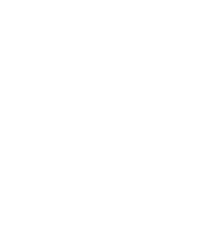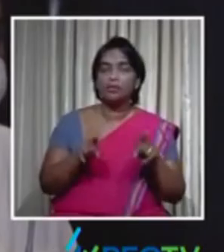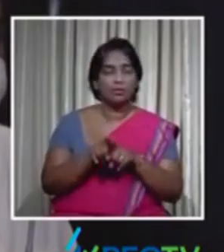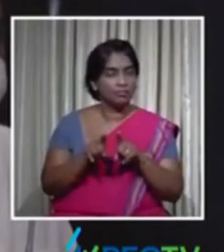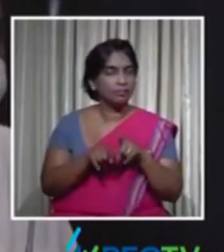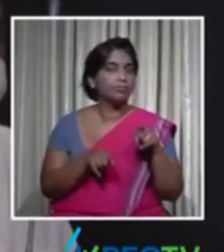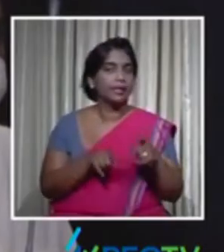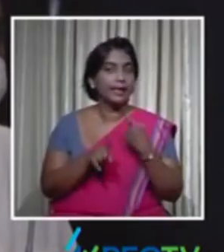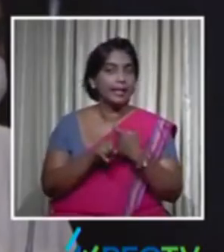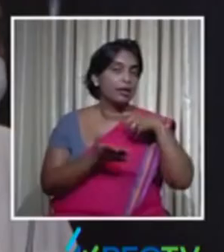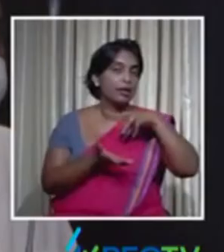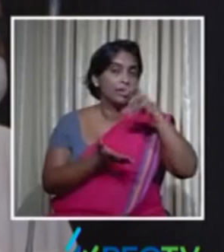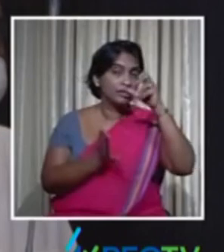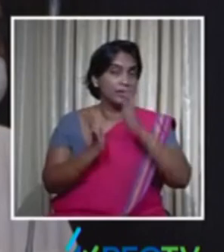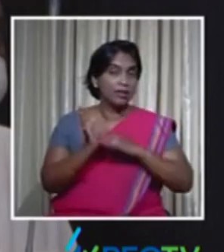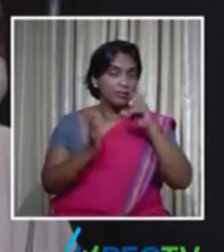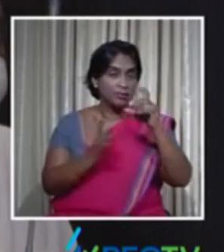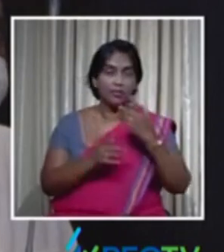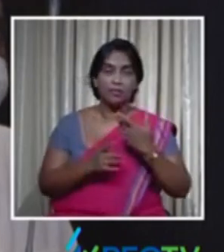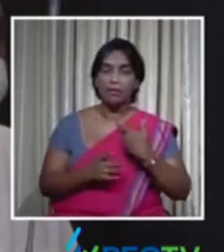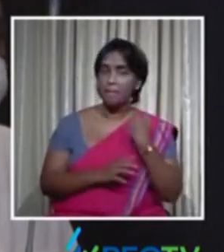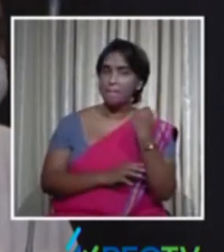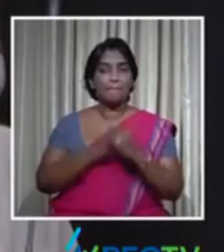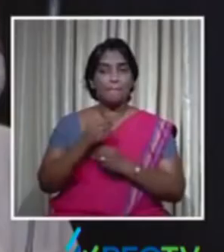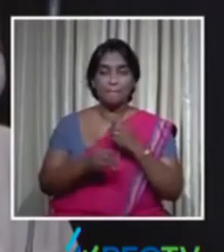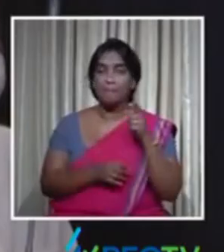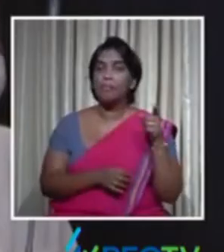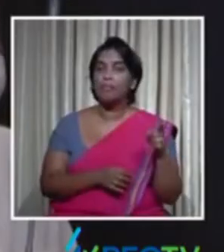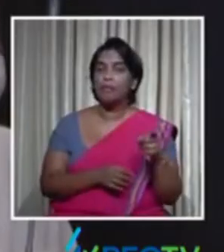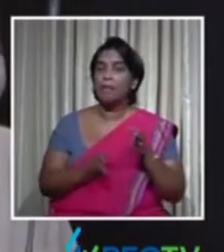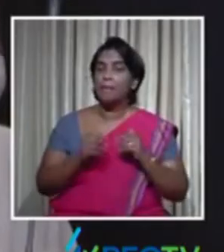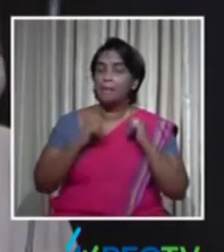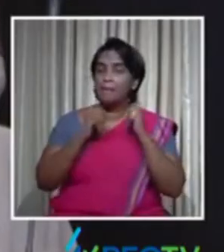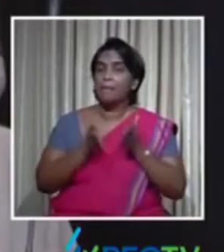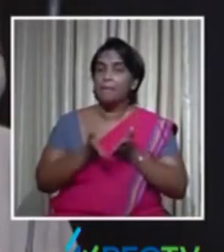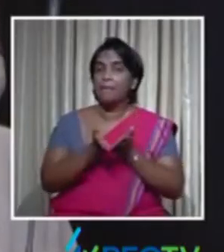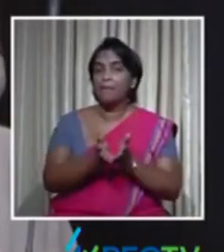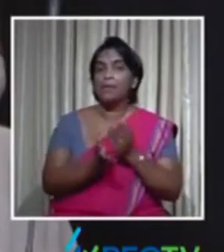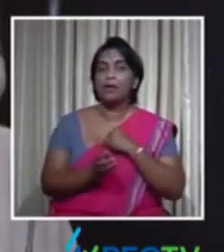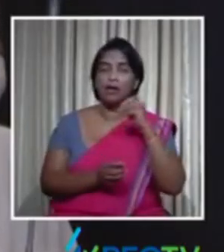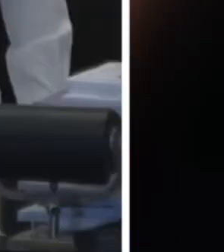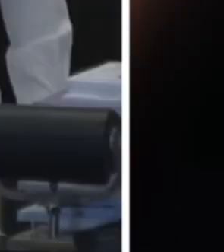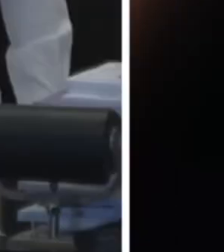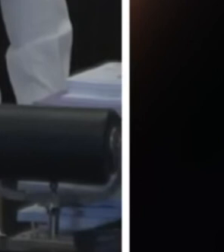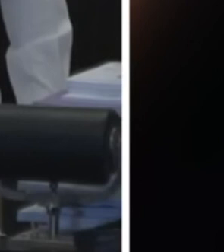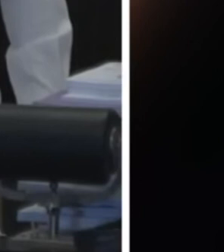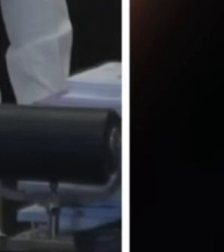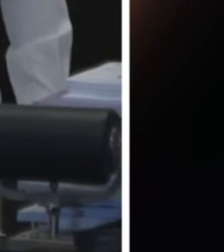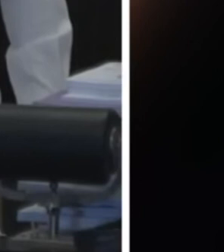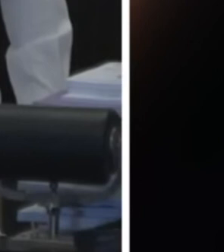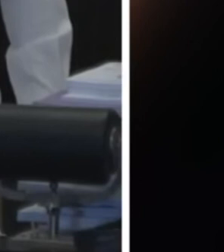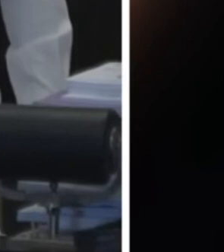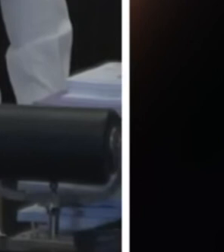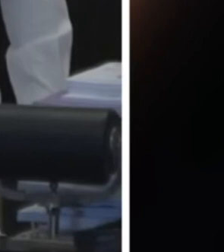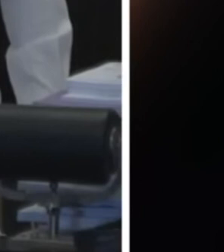තමා කින්නියා නගර සභාව Tamanට නැති බලයක් උපයෝග කරගෙන මේ පාරුවක් ෆෙරි සර්විස් එකක් දාන්න අවසර ලබා දීලා තියෙන්නේ නමුත්